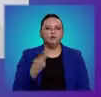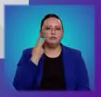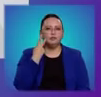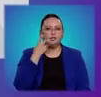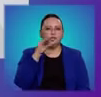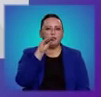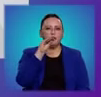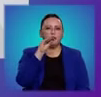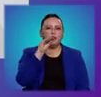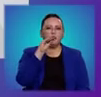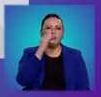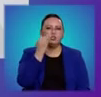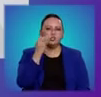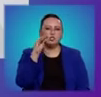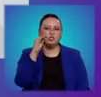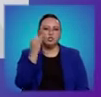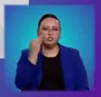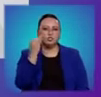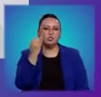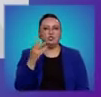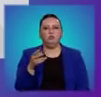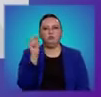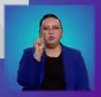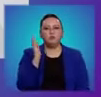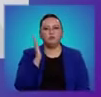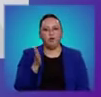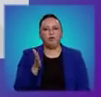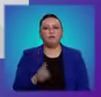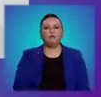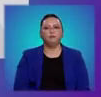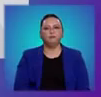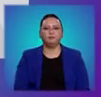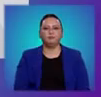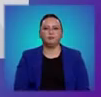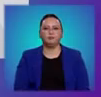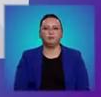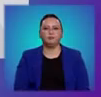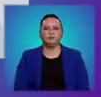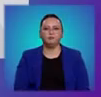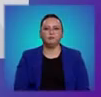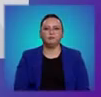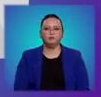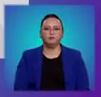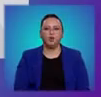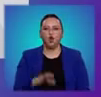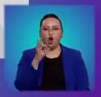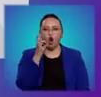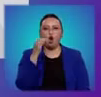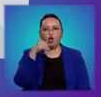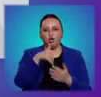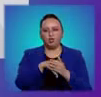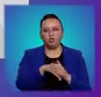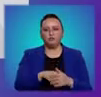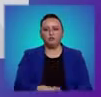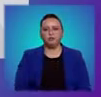Тийм ээ. Гэвч монгол бичгт чи хуула гэж бичигдэж байна. За, ши дургу гэж. Жич шин дараа өөрсөн